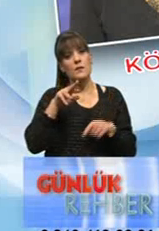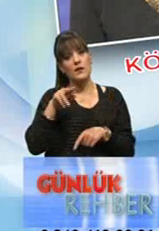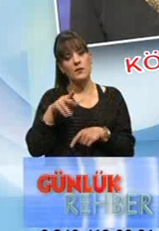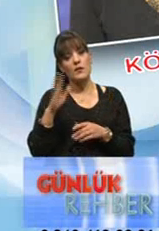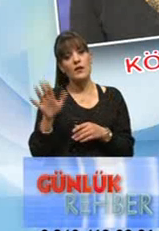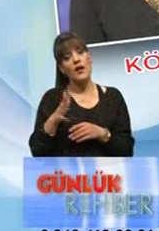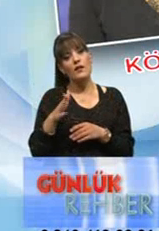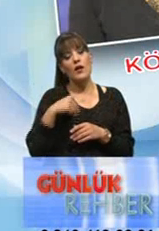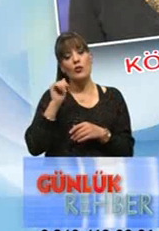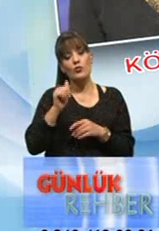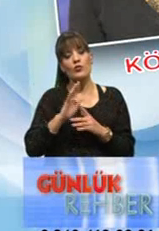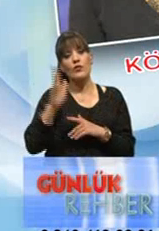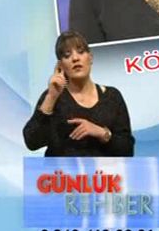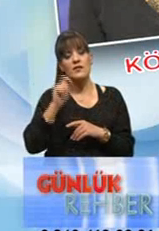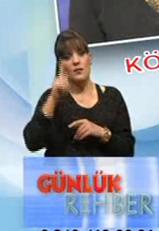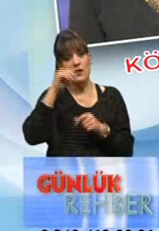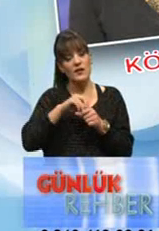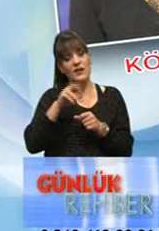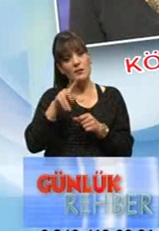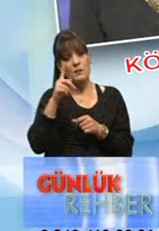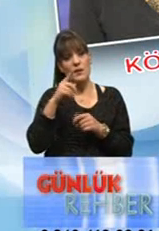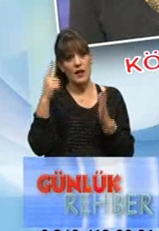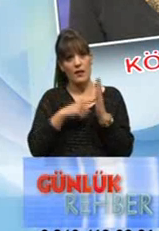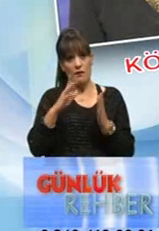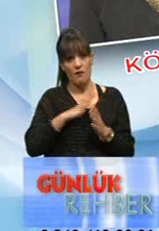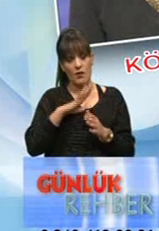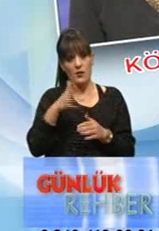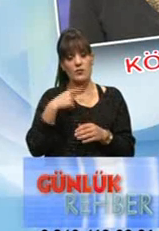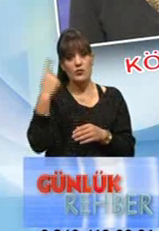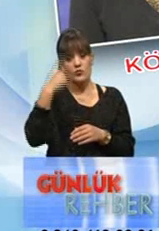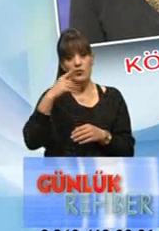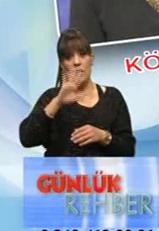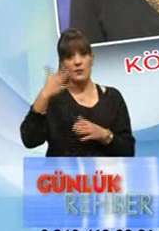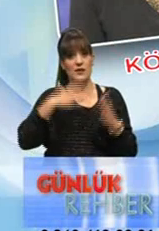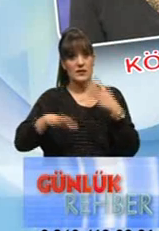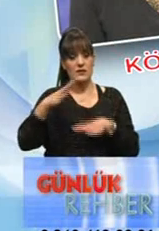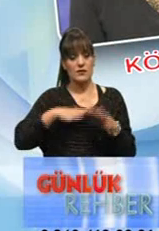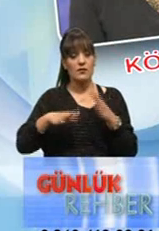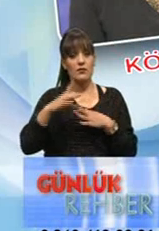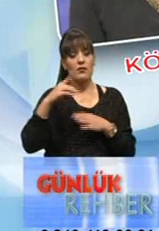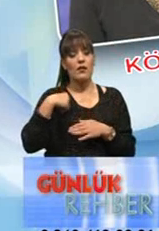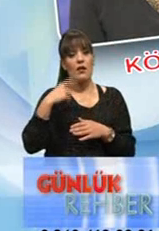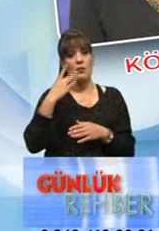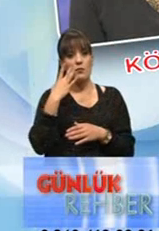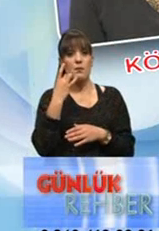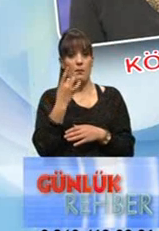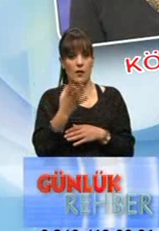ya da gün sayısını artırmak gibi böyle bir hedefiniz olacak mı acaba? Çünkü ilgi gördüğü aşikar.